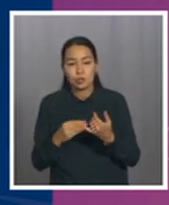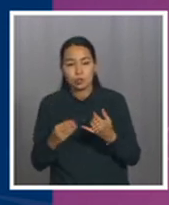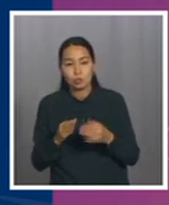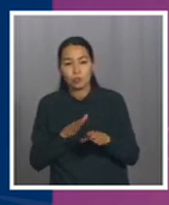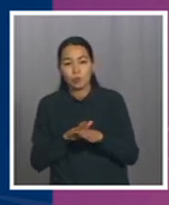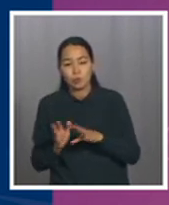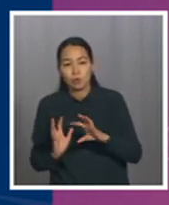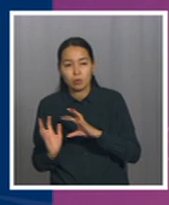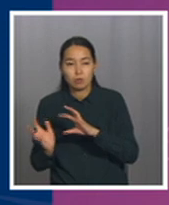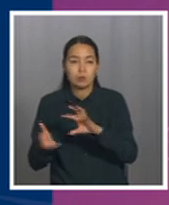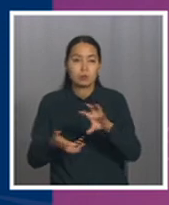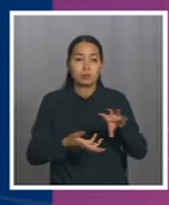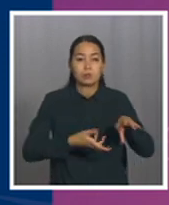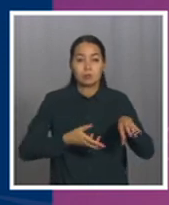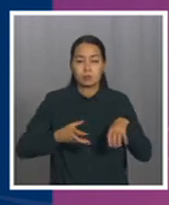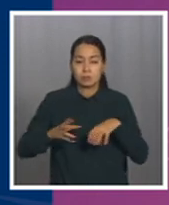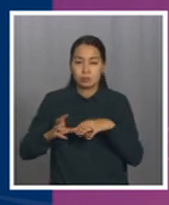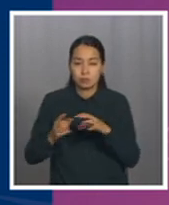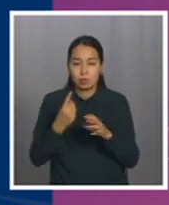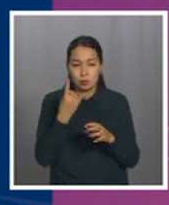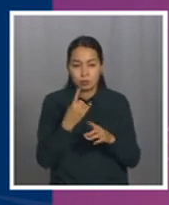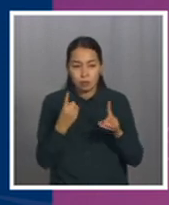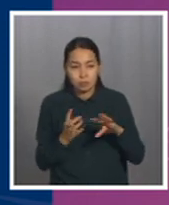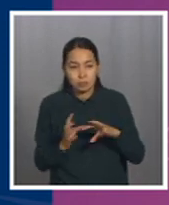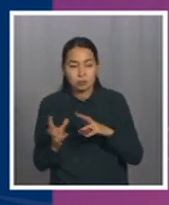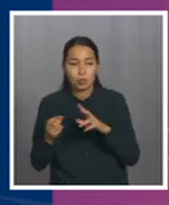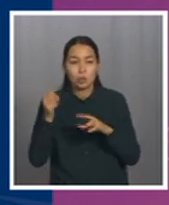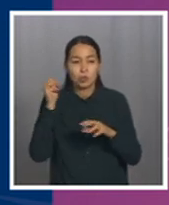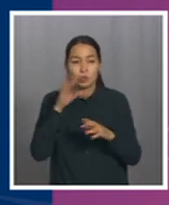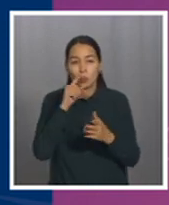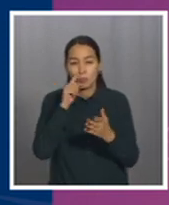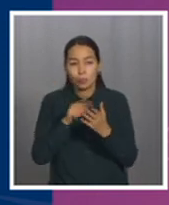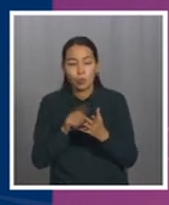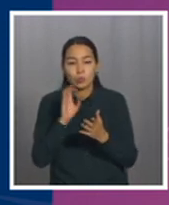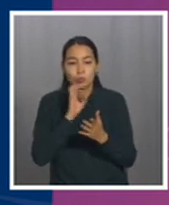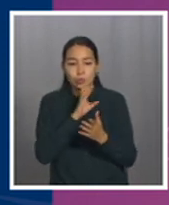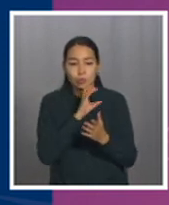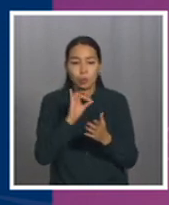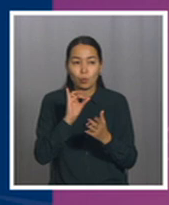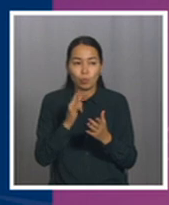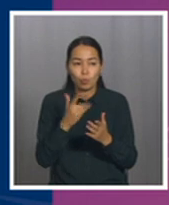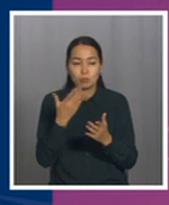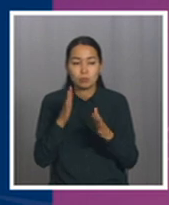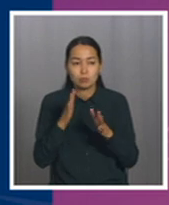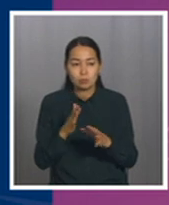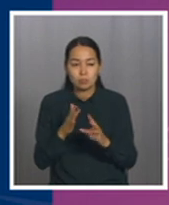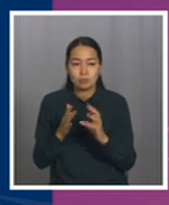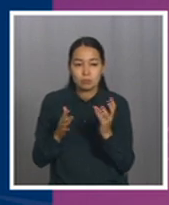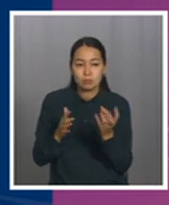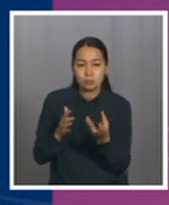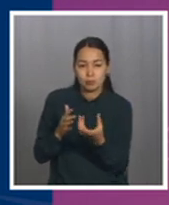айналып шығатындықтан, күн сәулесінің түсу бұрышына байланысты солтүстік және оңтүстік жартышарлар өзгереді.